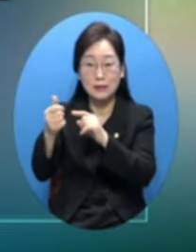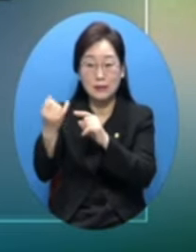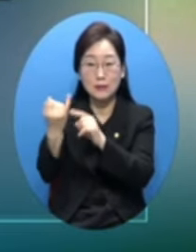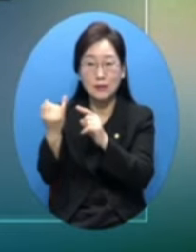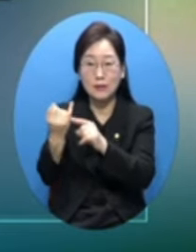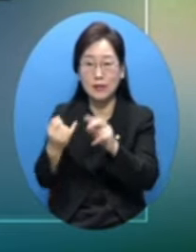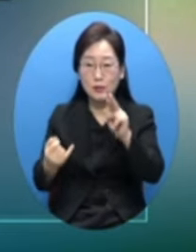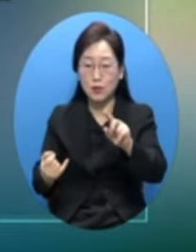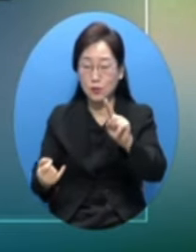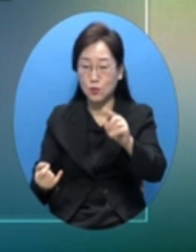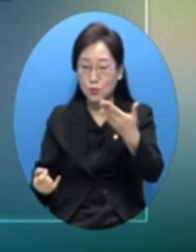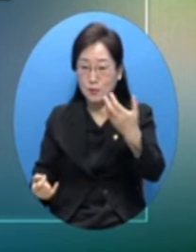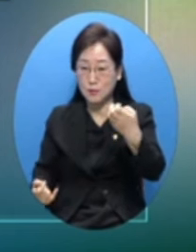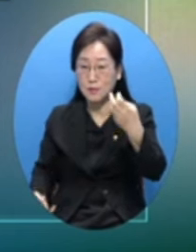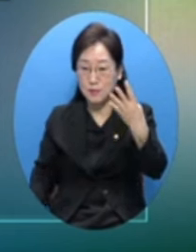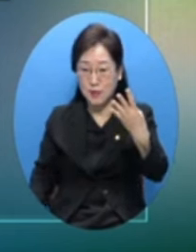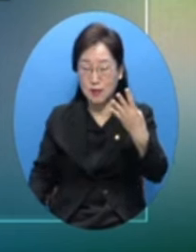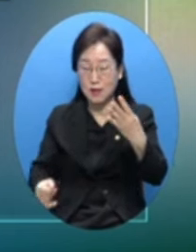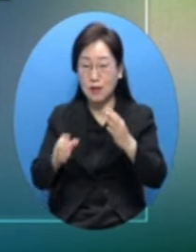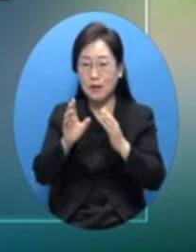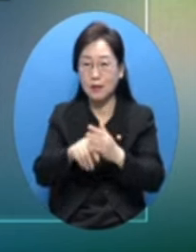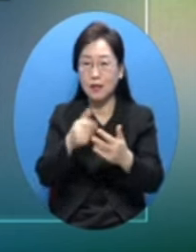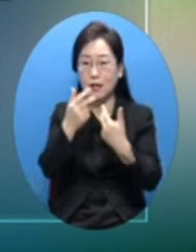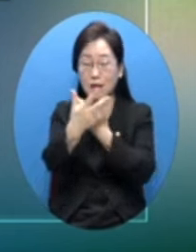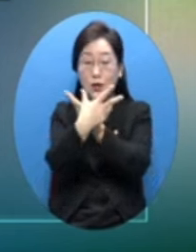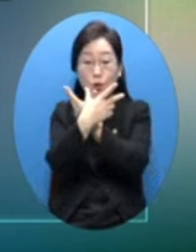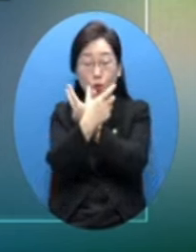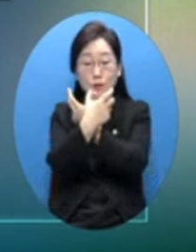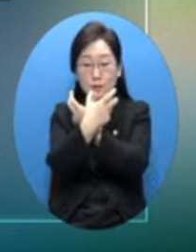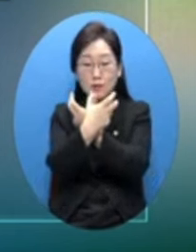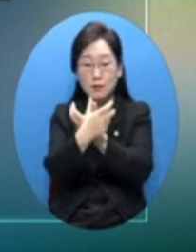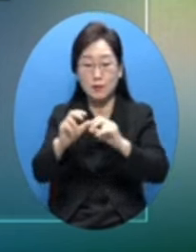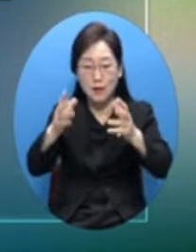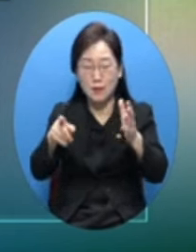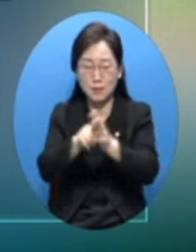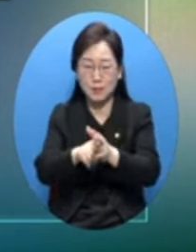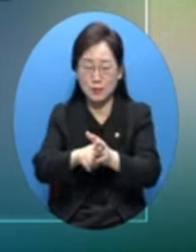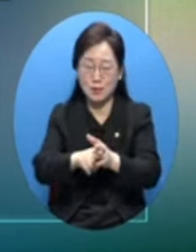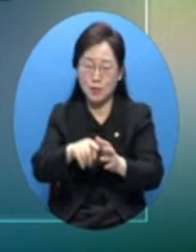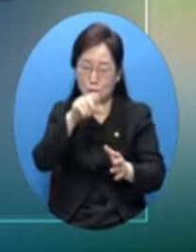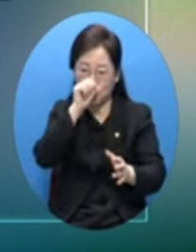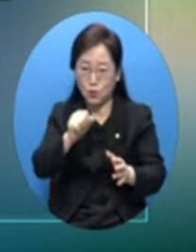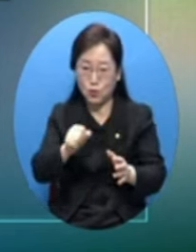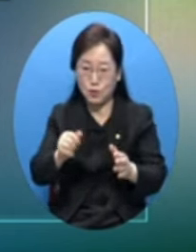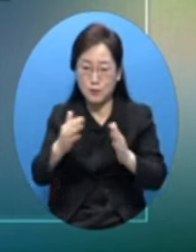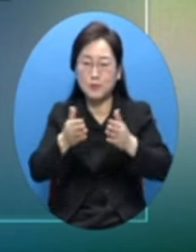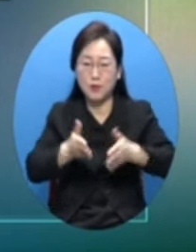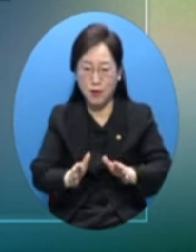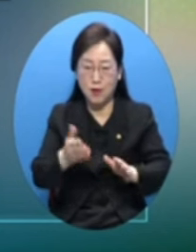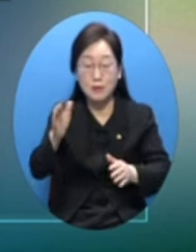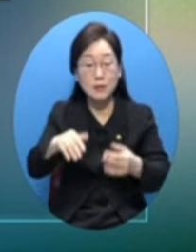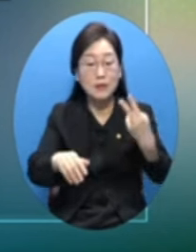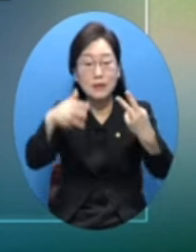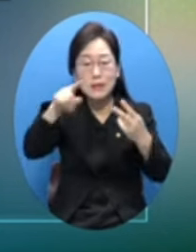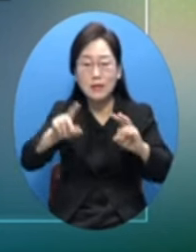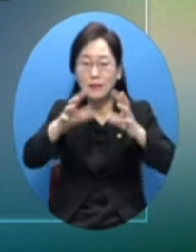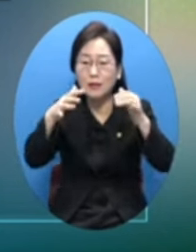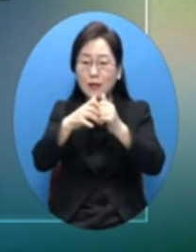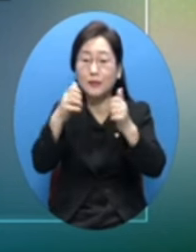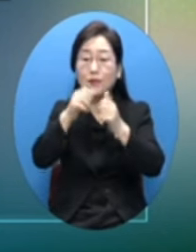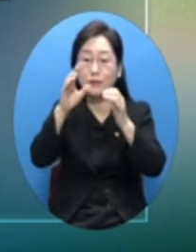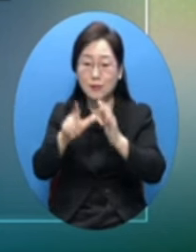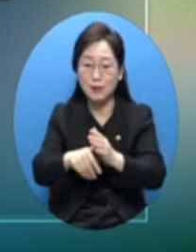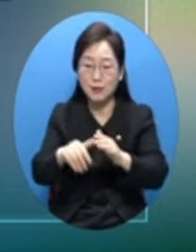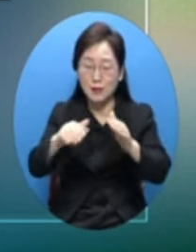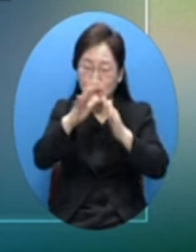1934년 오스트리아에서 신앙심이 깊은 기독교 집안에 태어났는데 그녀 역시 2차 세계대전으로 온 가족이 피난을